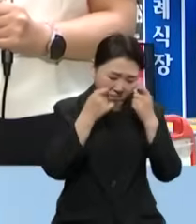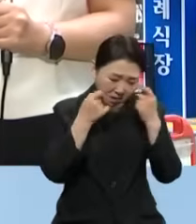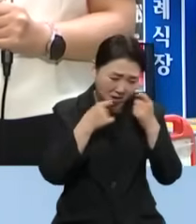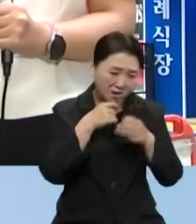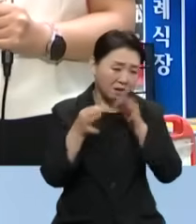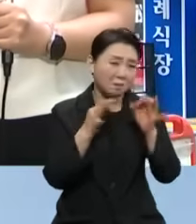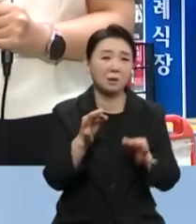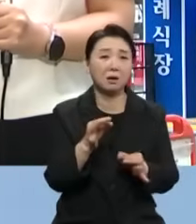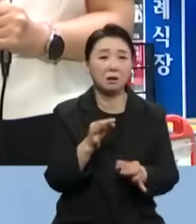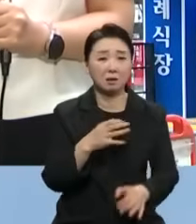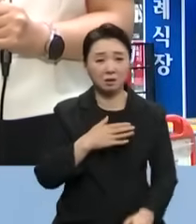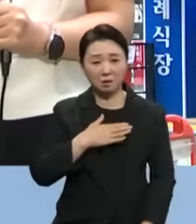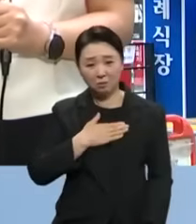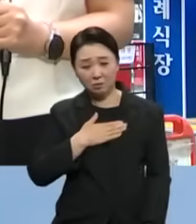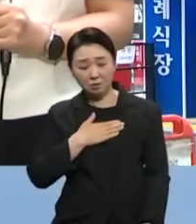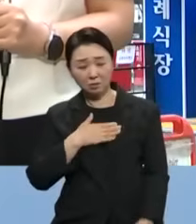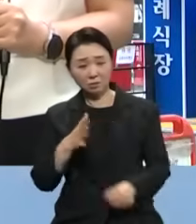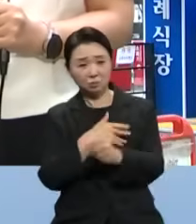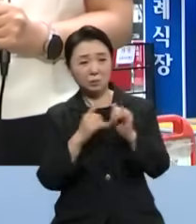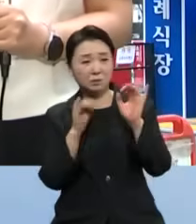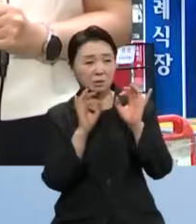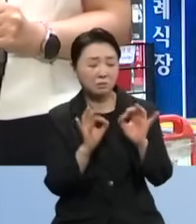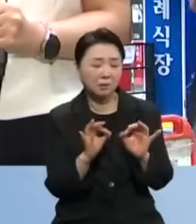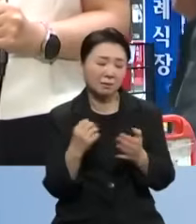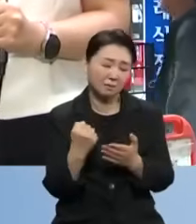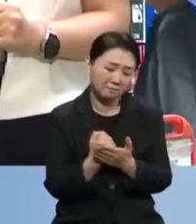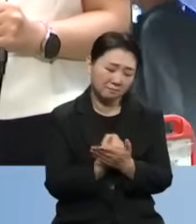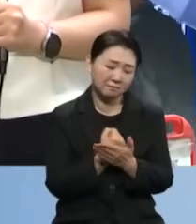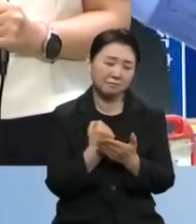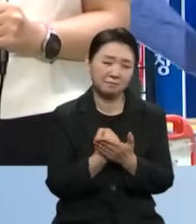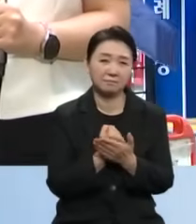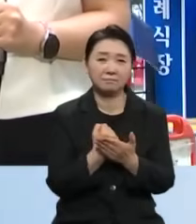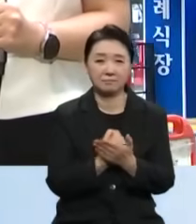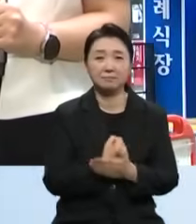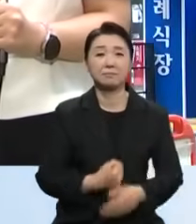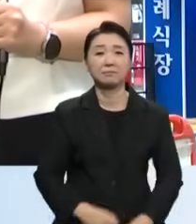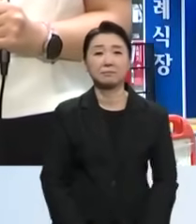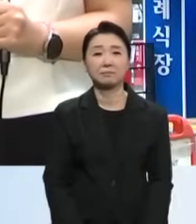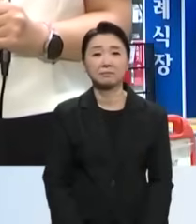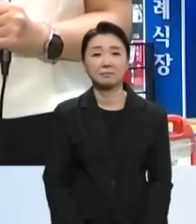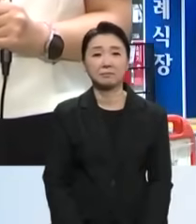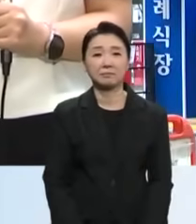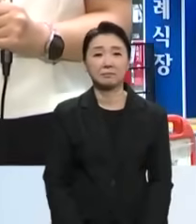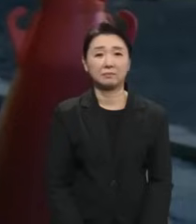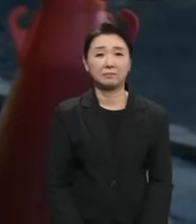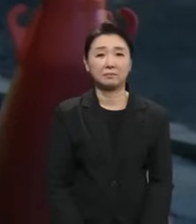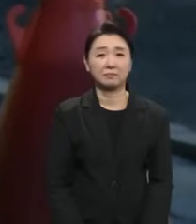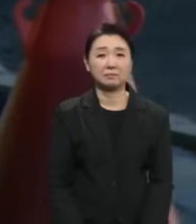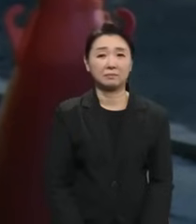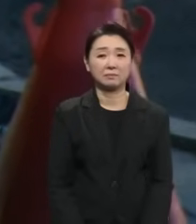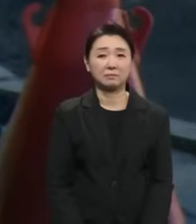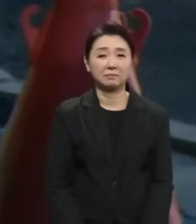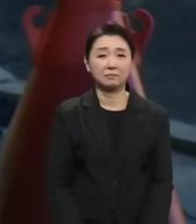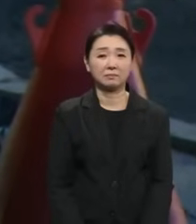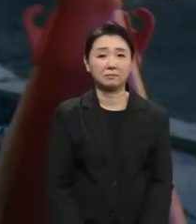보여 취재진을 비롯해 주변인들에게 안타까움을 전달했습니다.